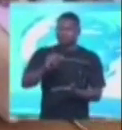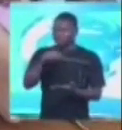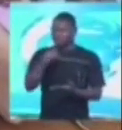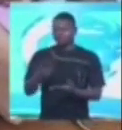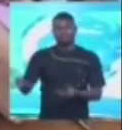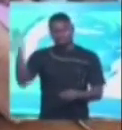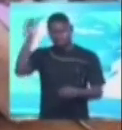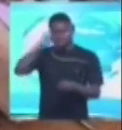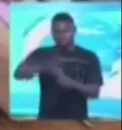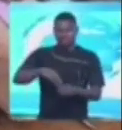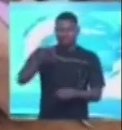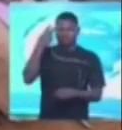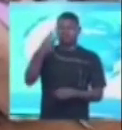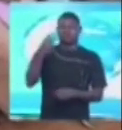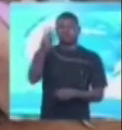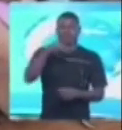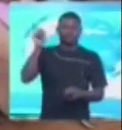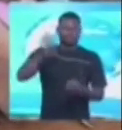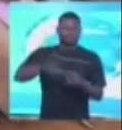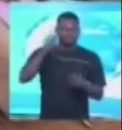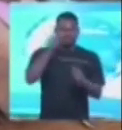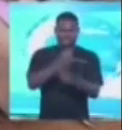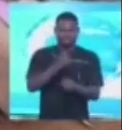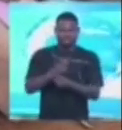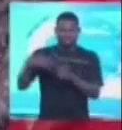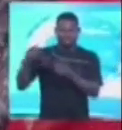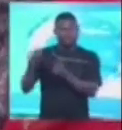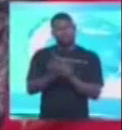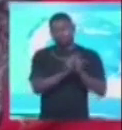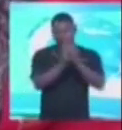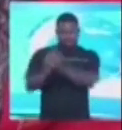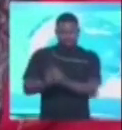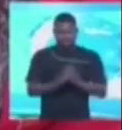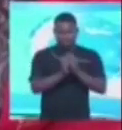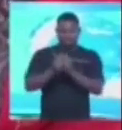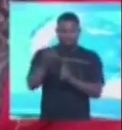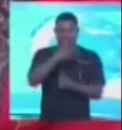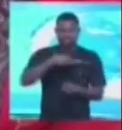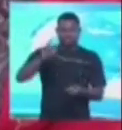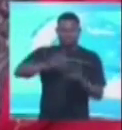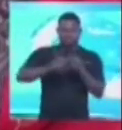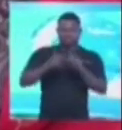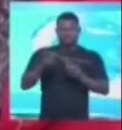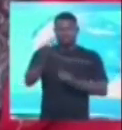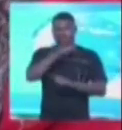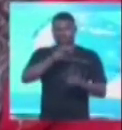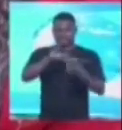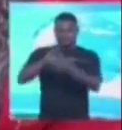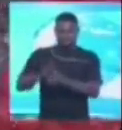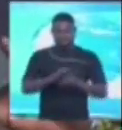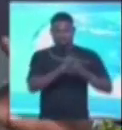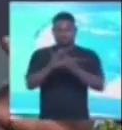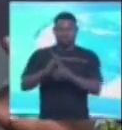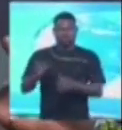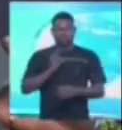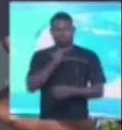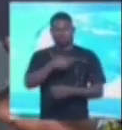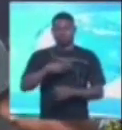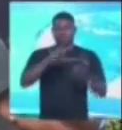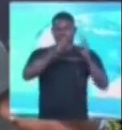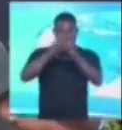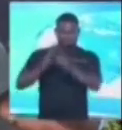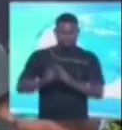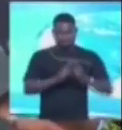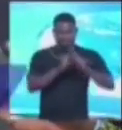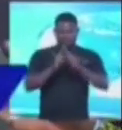entités à promouvoir ensemble des actions de citoyenneté d'amitié et de solidarité notre union